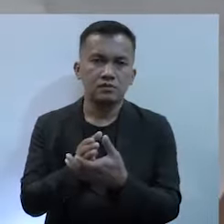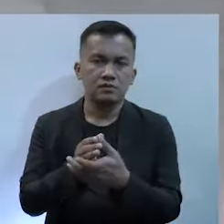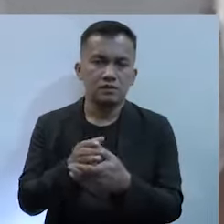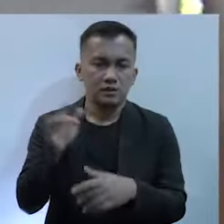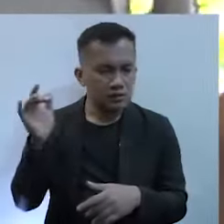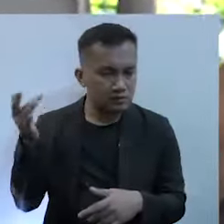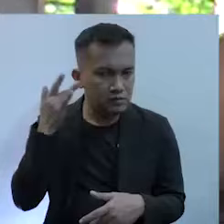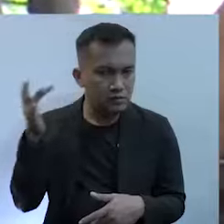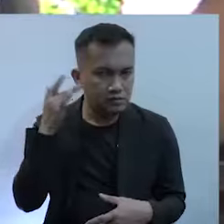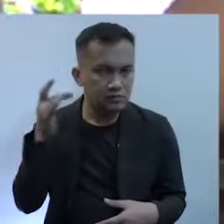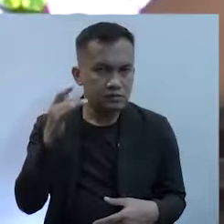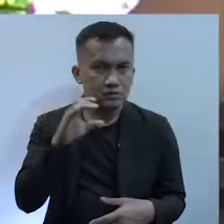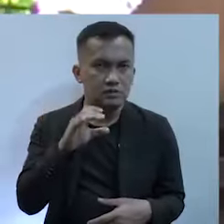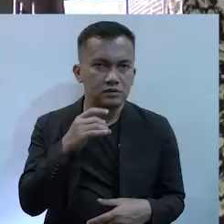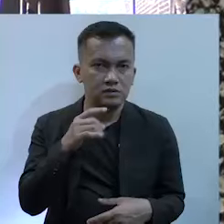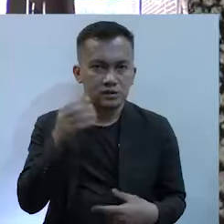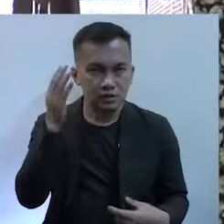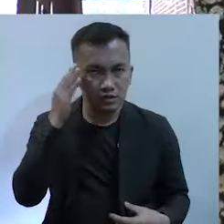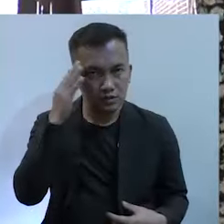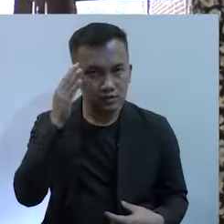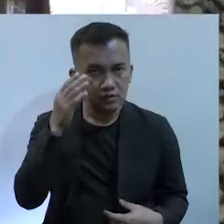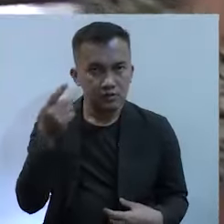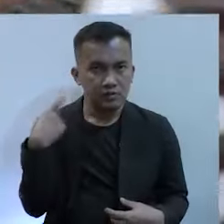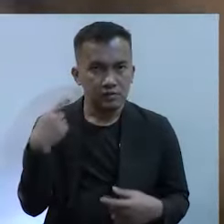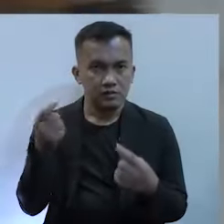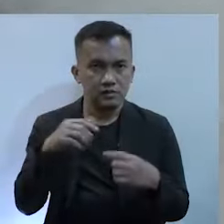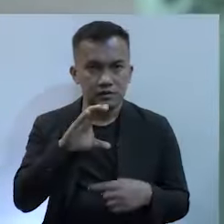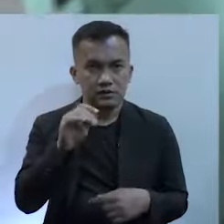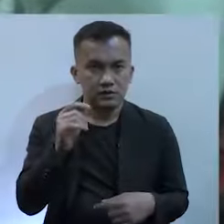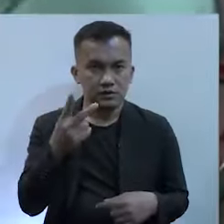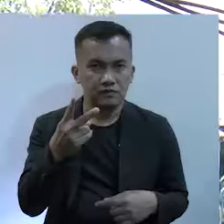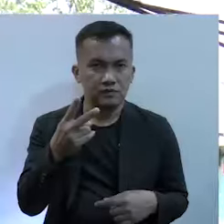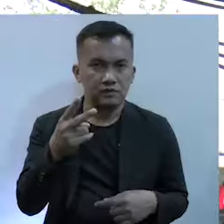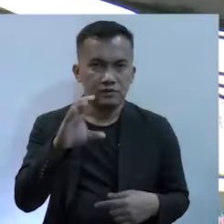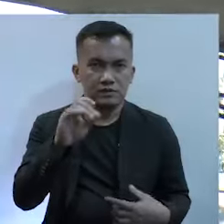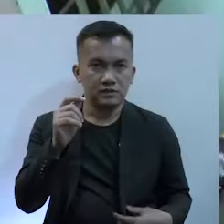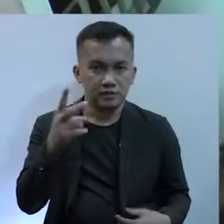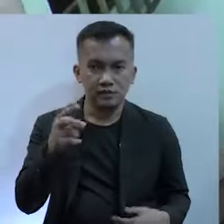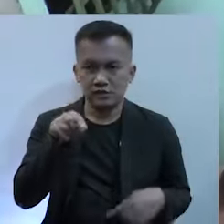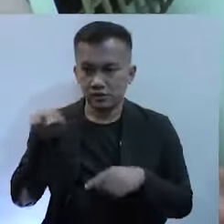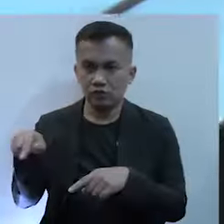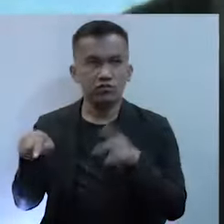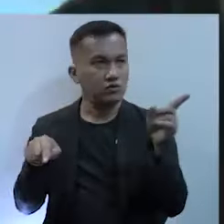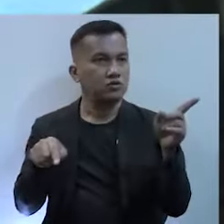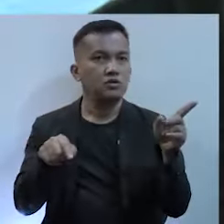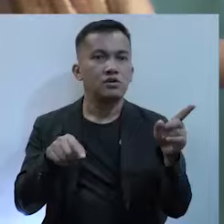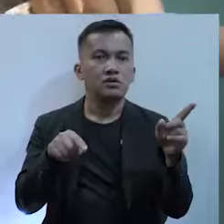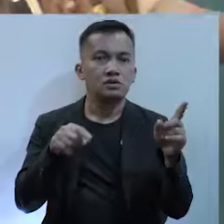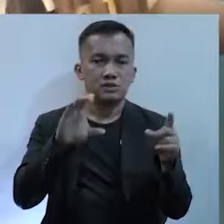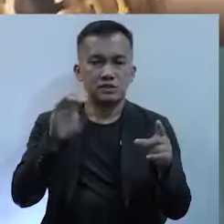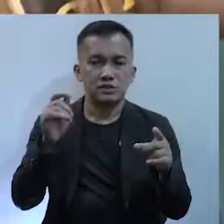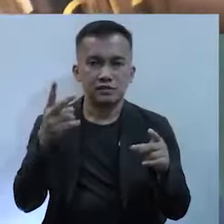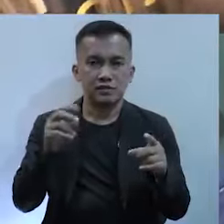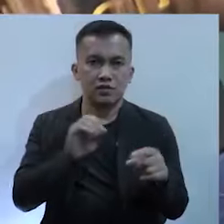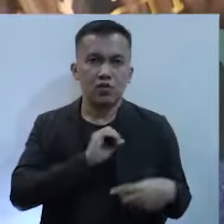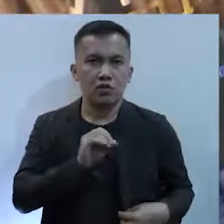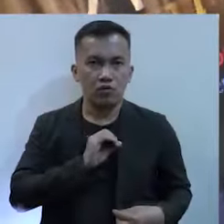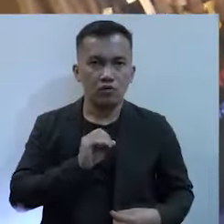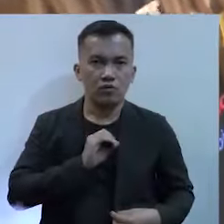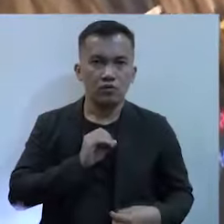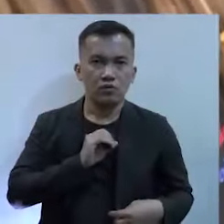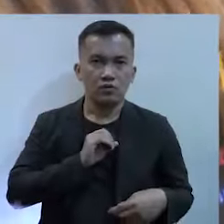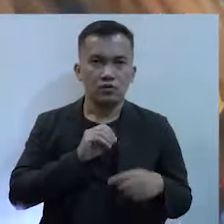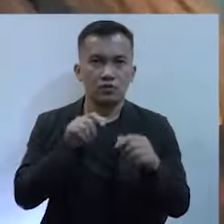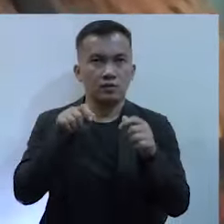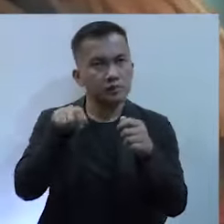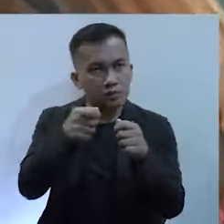ninyo, bag-bag. Ano na yung ano nila? So alam ho, na may dadating. Alam, kasi may CCTV dito, may CCTV doon, ayun po. May CCTV.